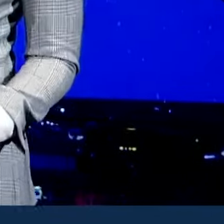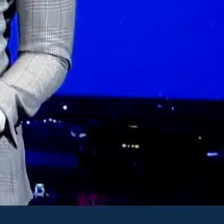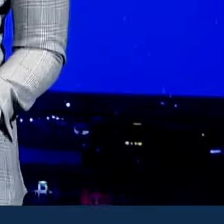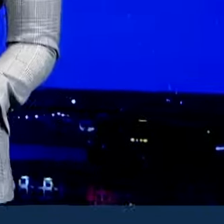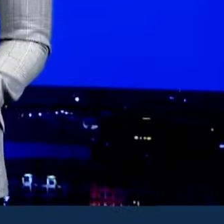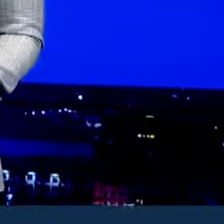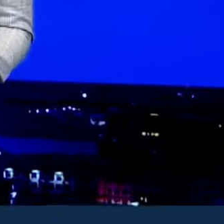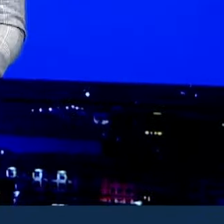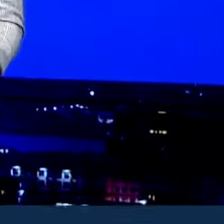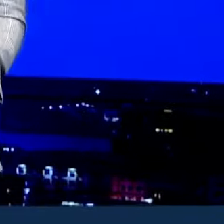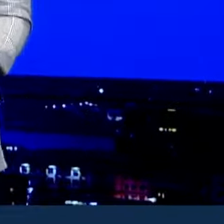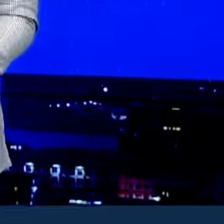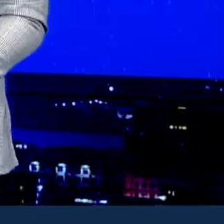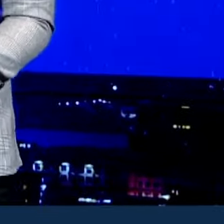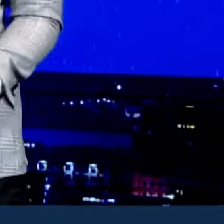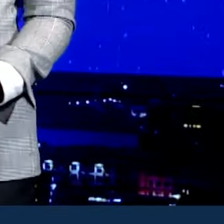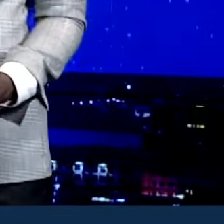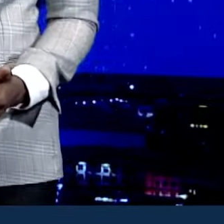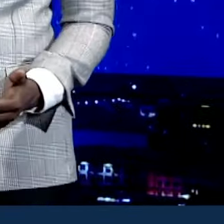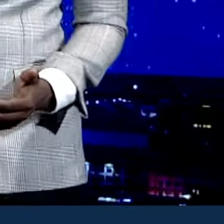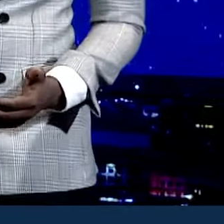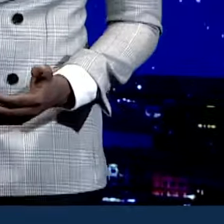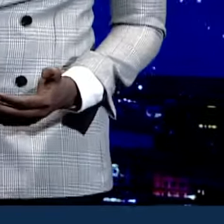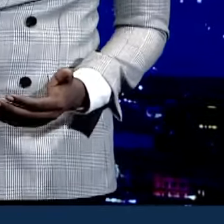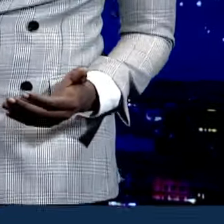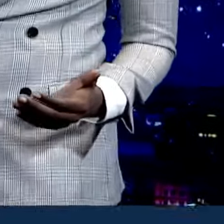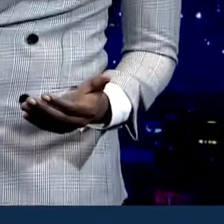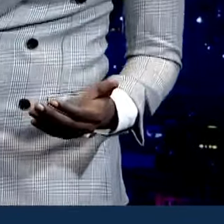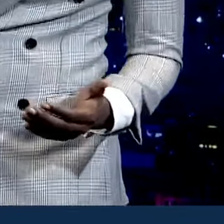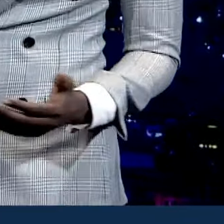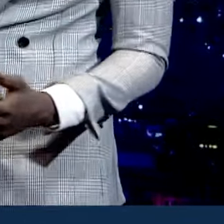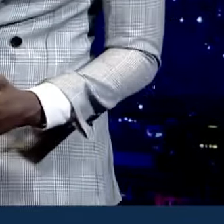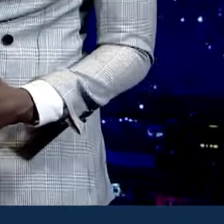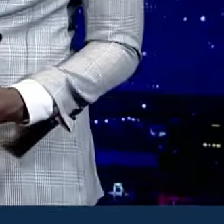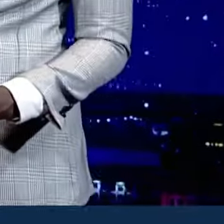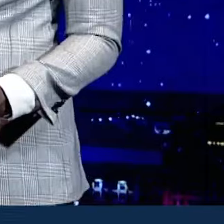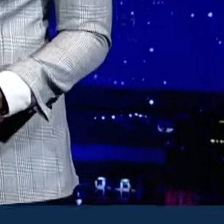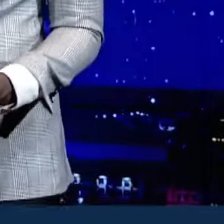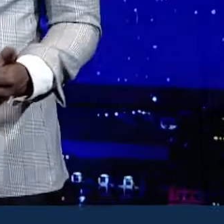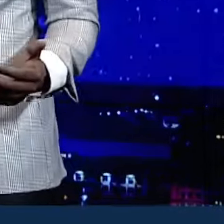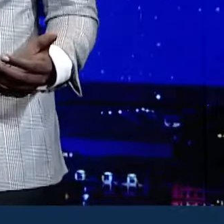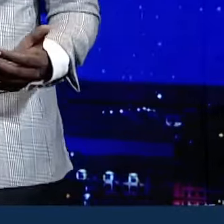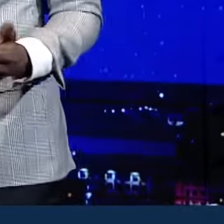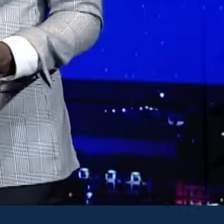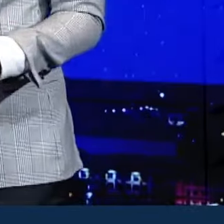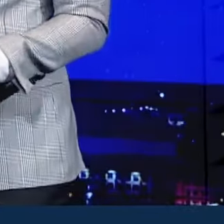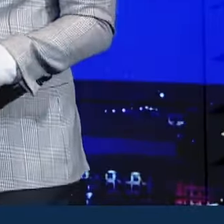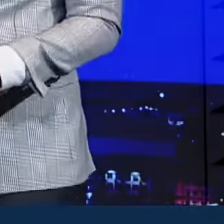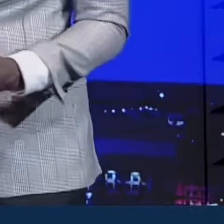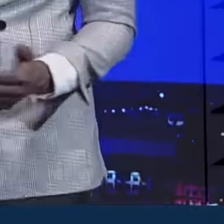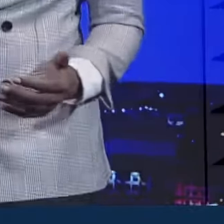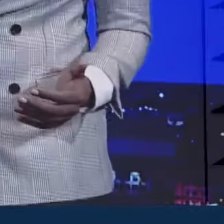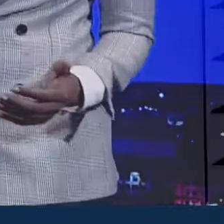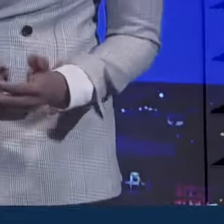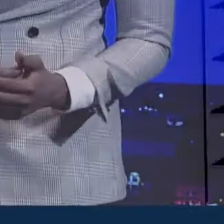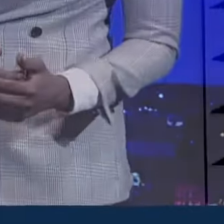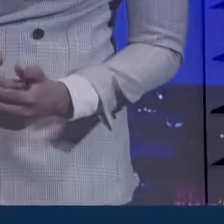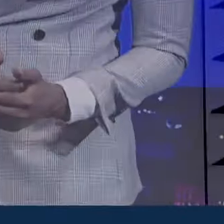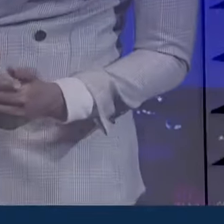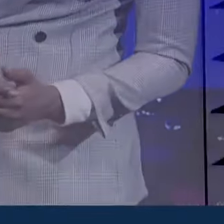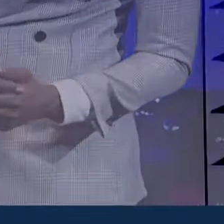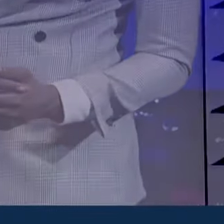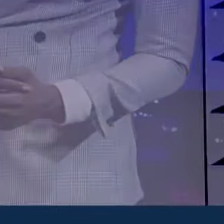beside it, he's my baby. Oh, oh, oh, oh, my and a green lights are for